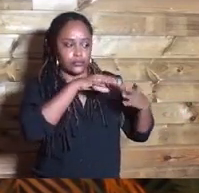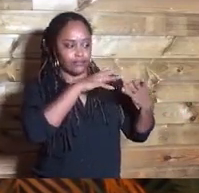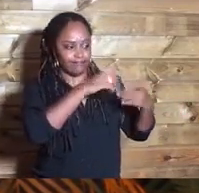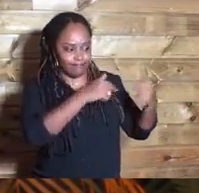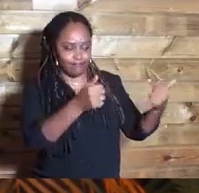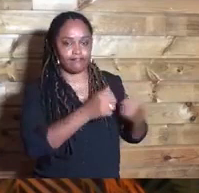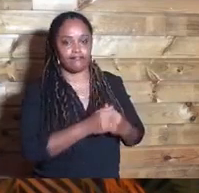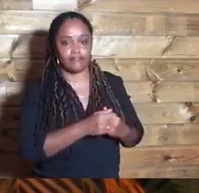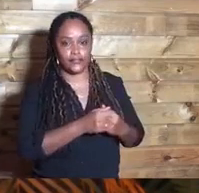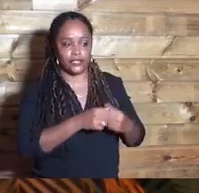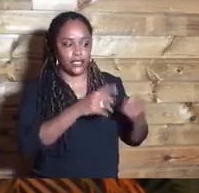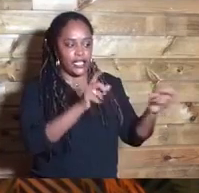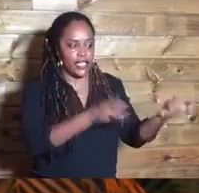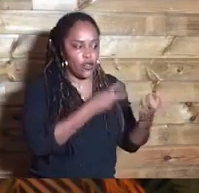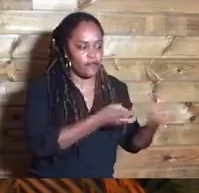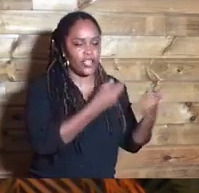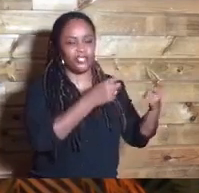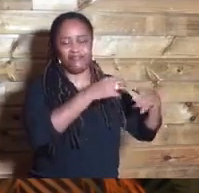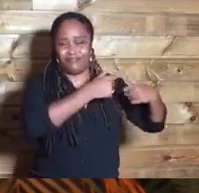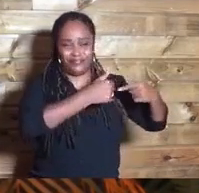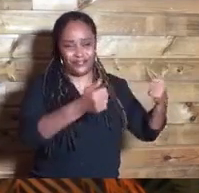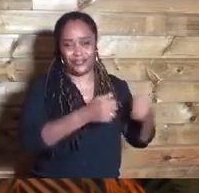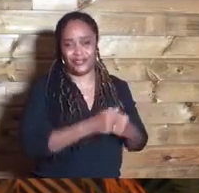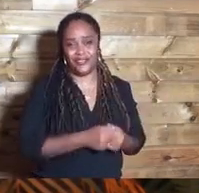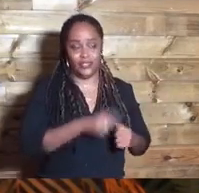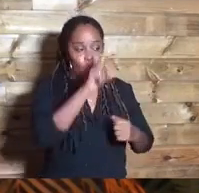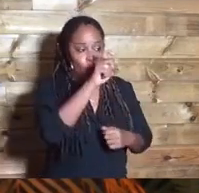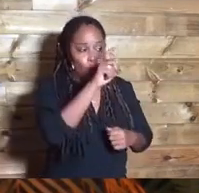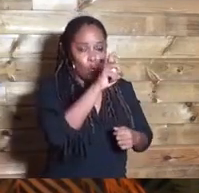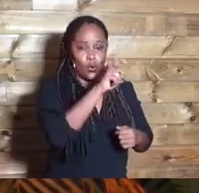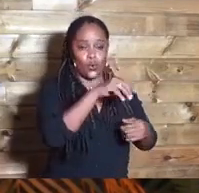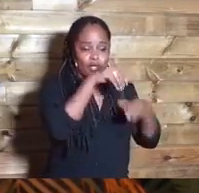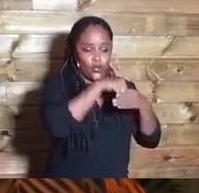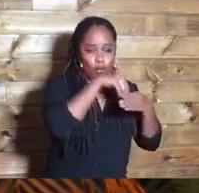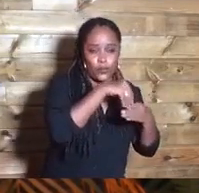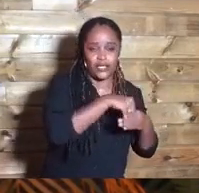système polyculture-élevage, agriculture économe en eau, pour ne pas dire à chaque fois,